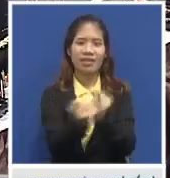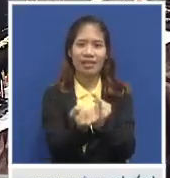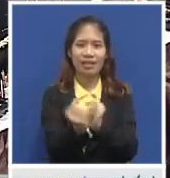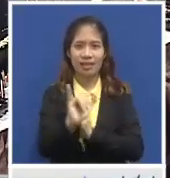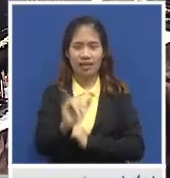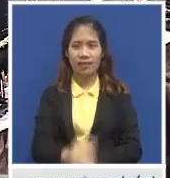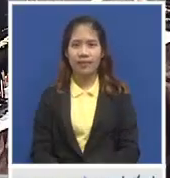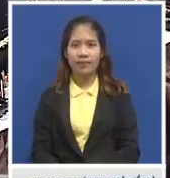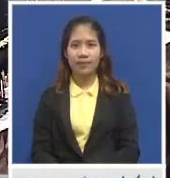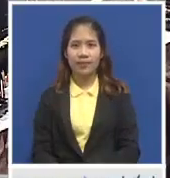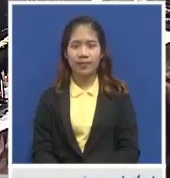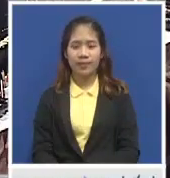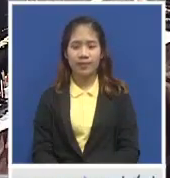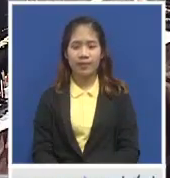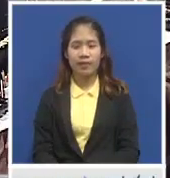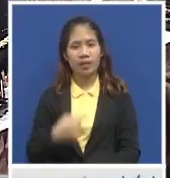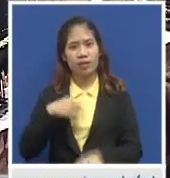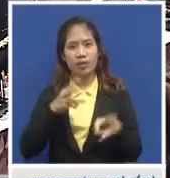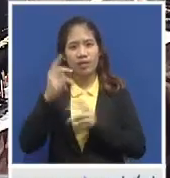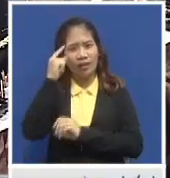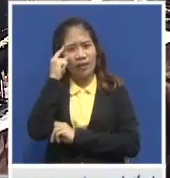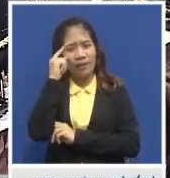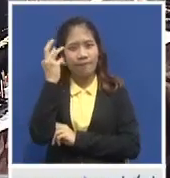กันเพราะความกังวลนี้